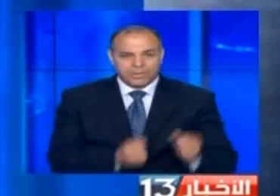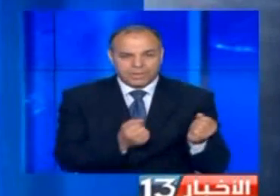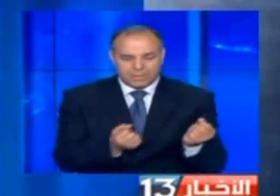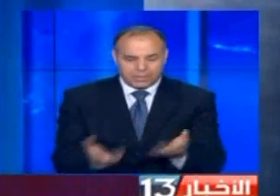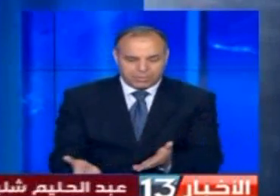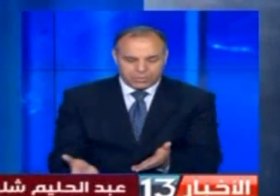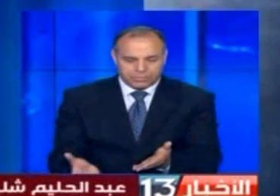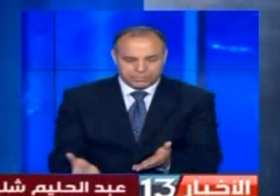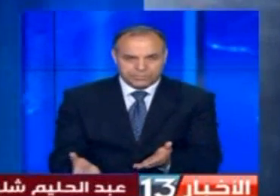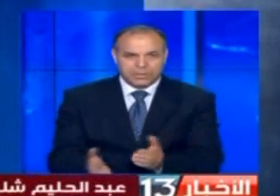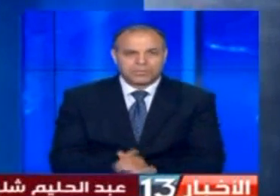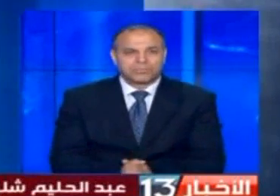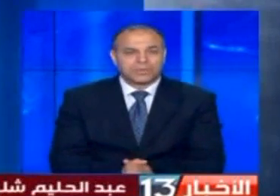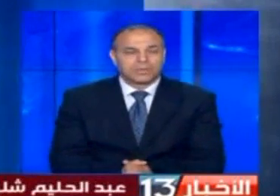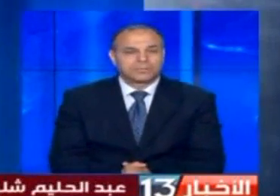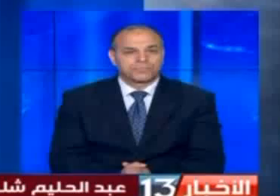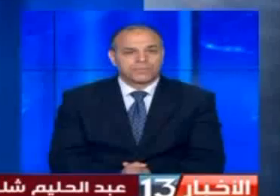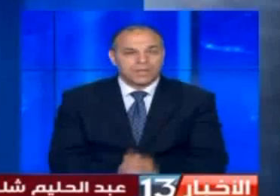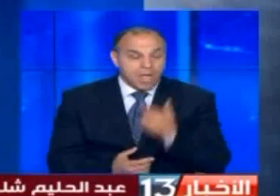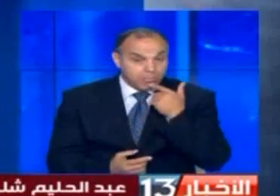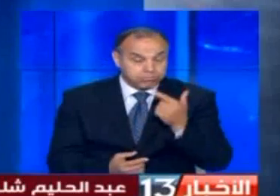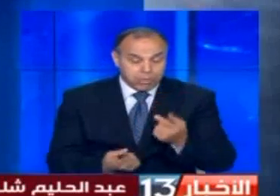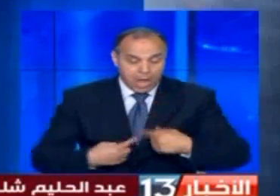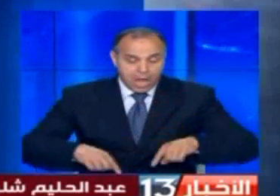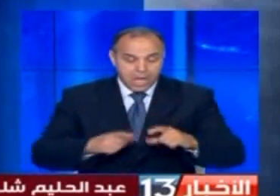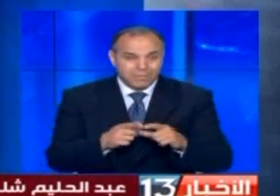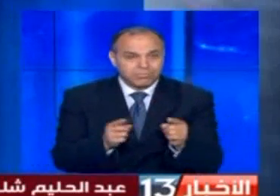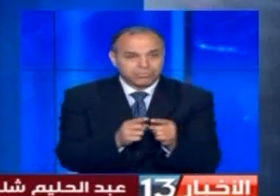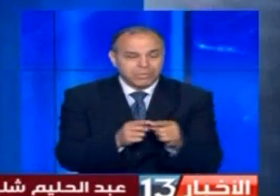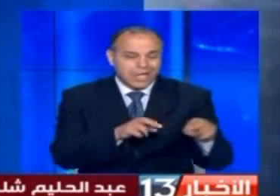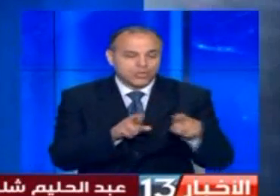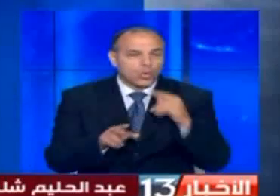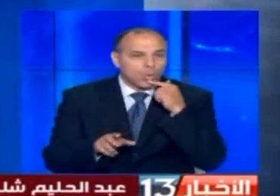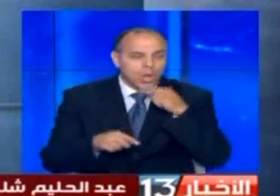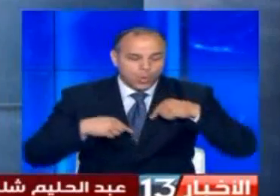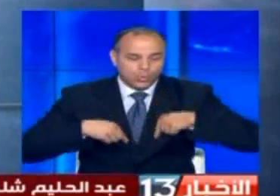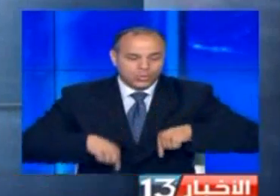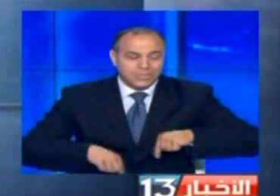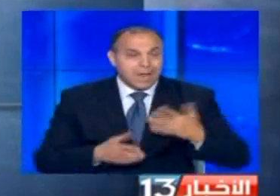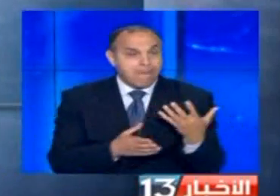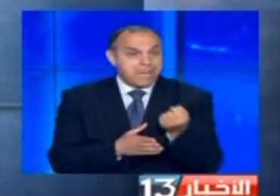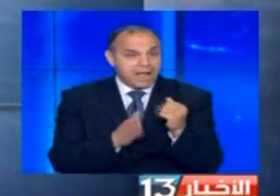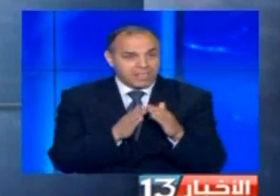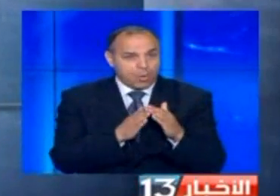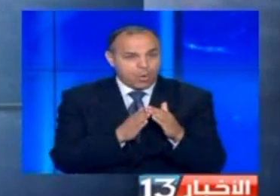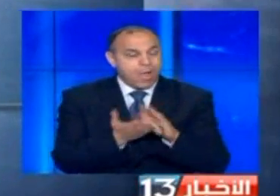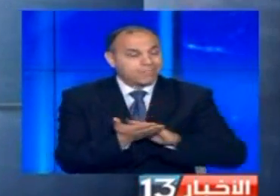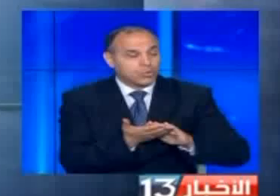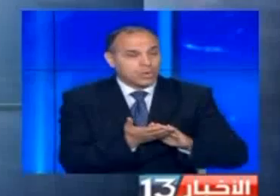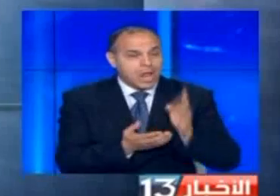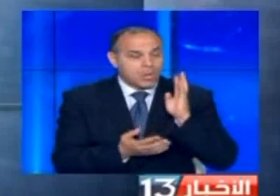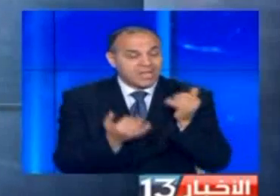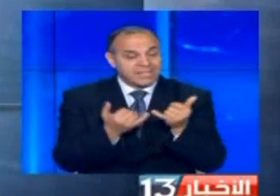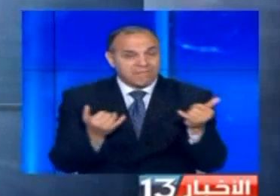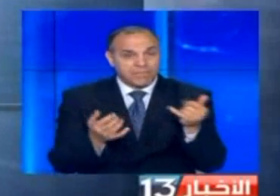بشريه اهلا بكم من جديد عقدت لجنه المصادره الراجعه بالنظر الى وزاره املاك الدوله والشؤون العقاريه ندوه